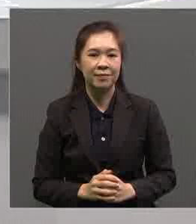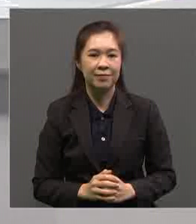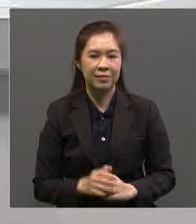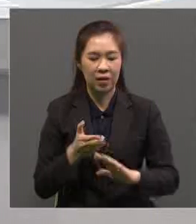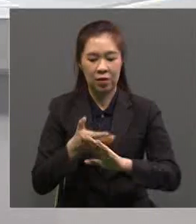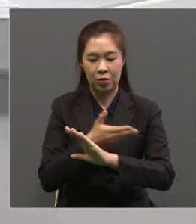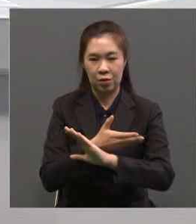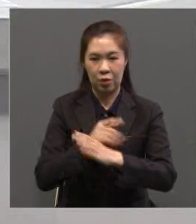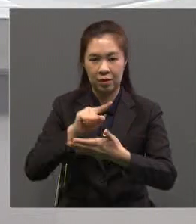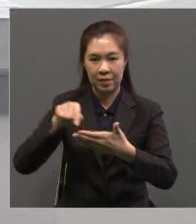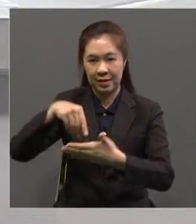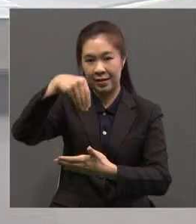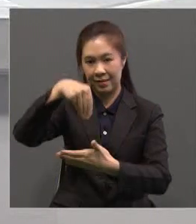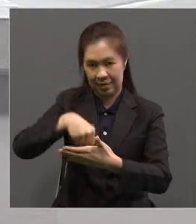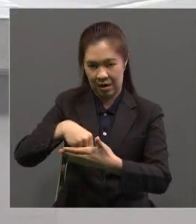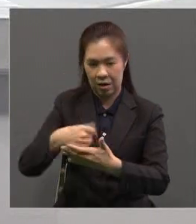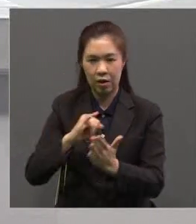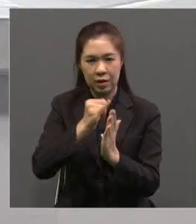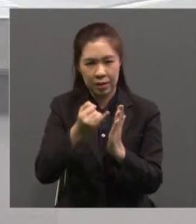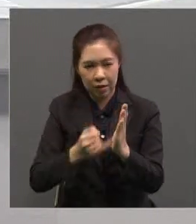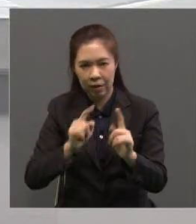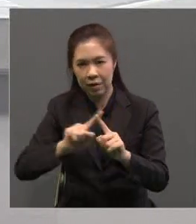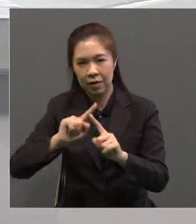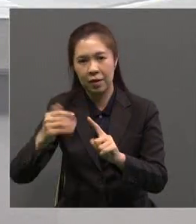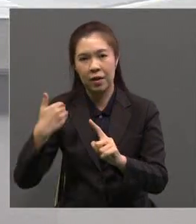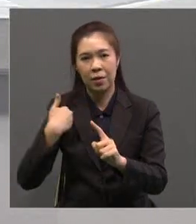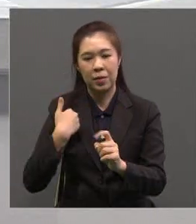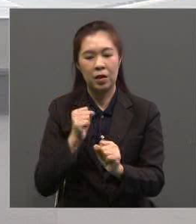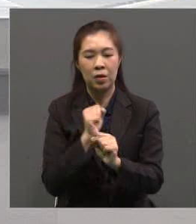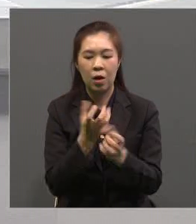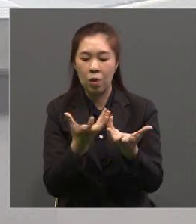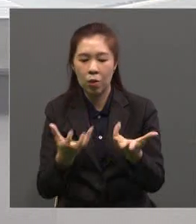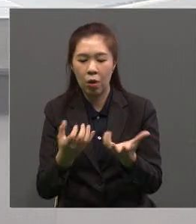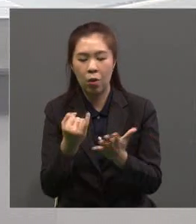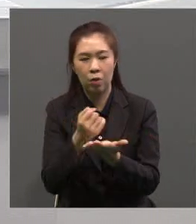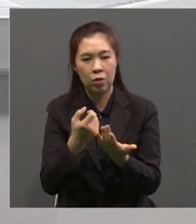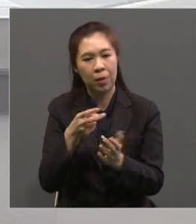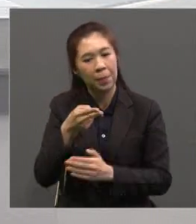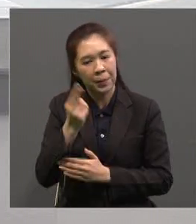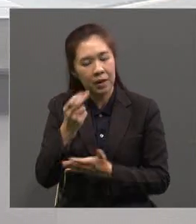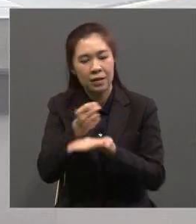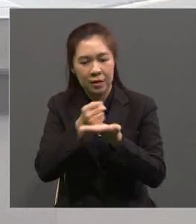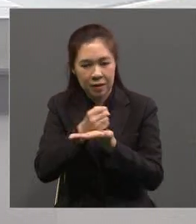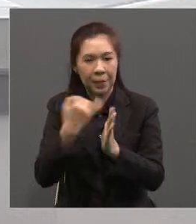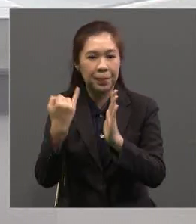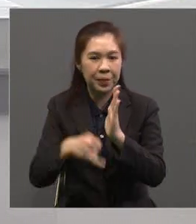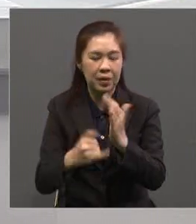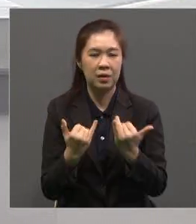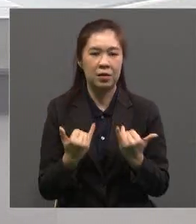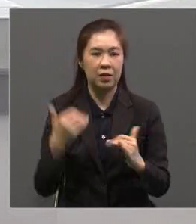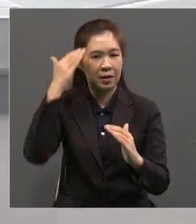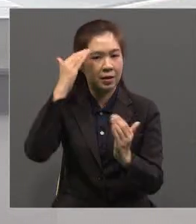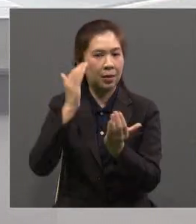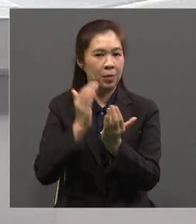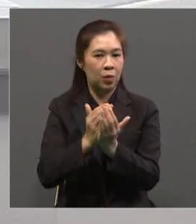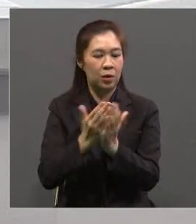ในช่วงก่อนการเลือกตั้งแบบนี้ก็จะมีหลากหลายจังหวัดด้วยกันที่มีการปราบปรามสิ่งผิดกฎหมายไม่ว่าจะเป็นอาวุธปืนหรือว่ายาเสพติดนะฮะล่าสุดค่ะตำรว